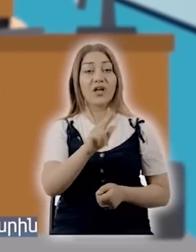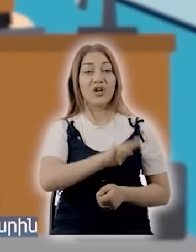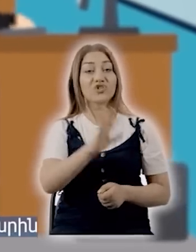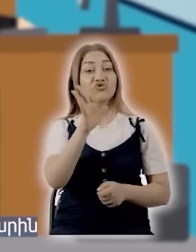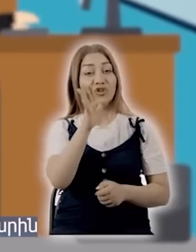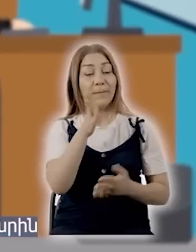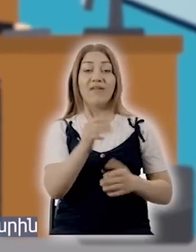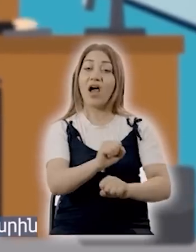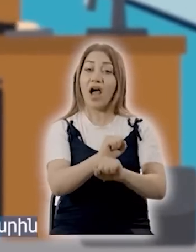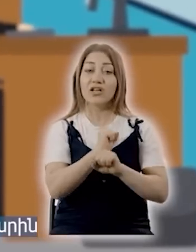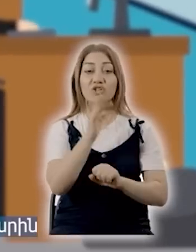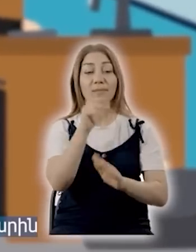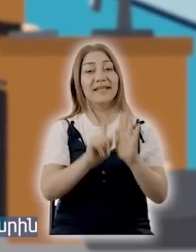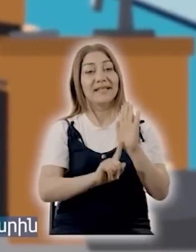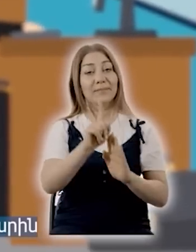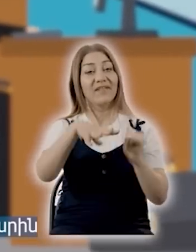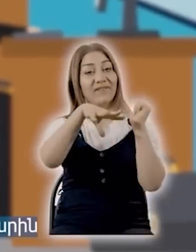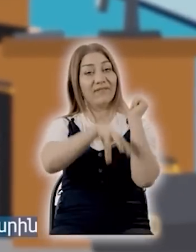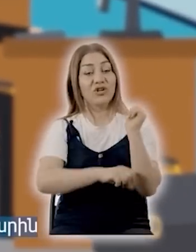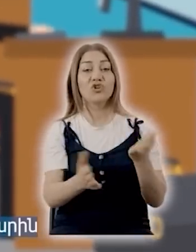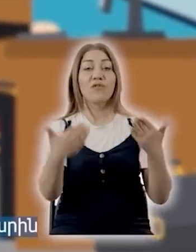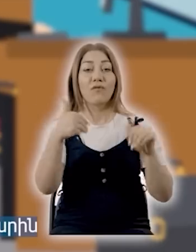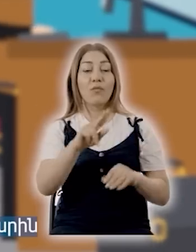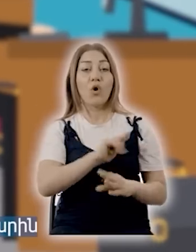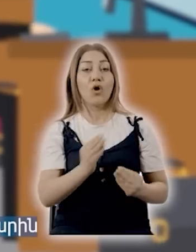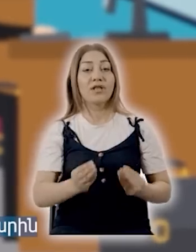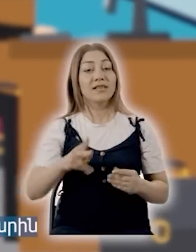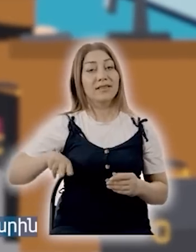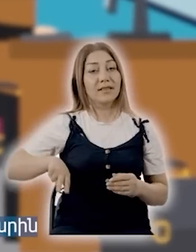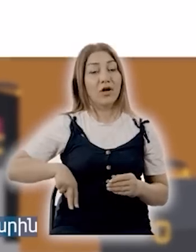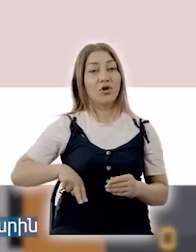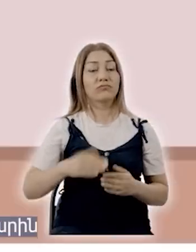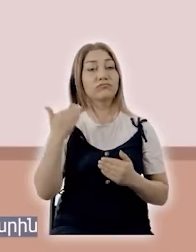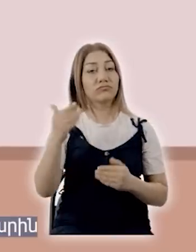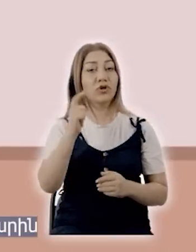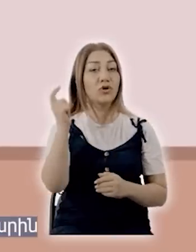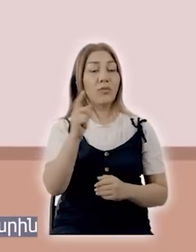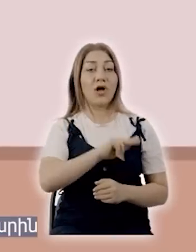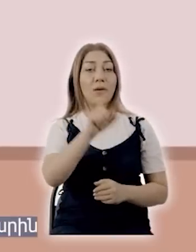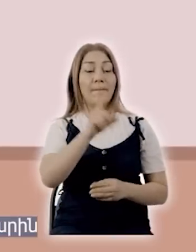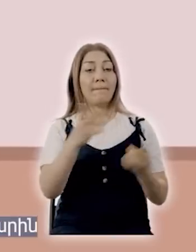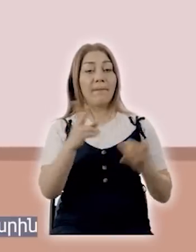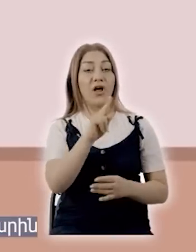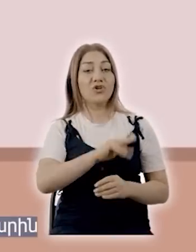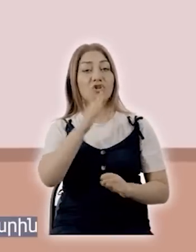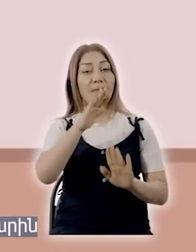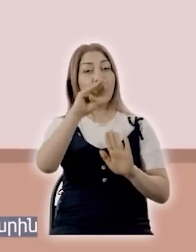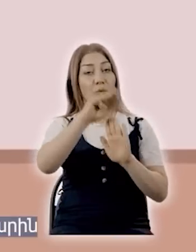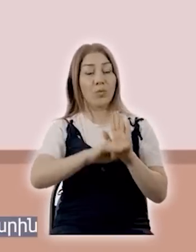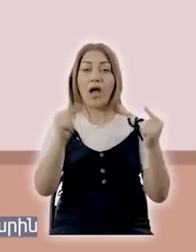աշխատողի աշխատաժամանակի եւ հանգստի ժամանակի սկիզբը եւ ավարտը սահմանվում է գործատուի կողմից։ Աշխատողը պարտավոր է աշխատել